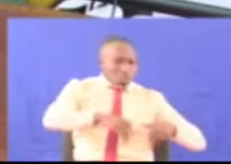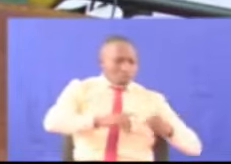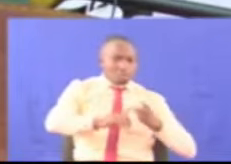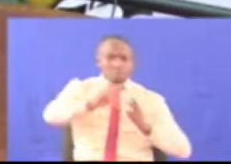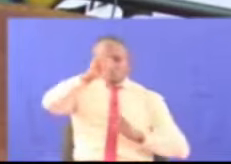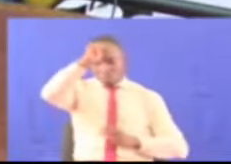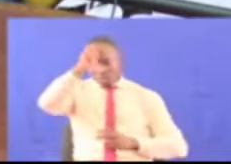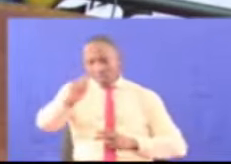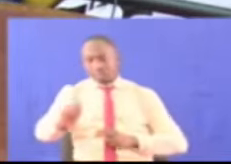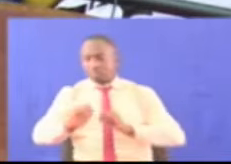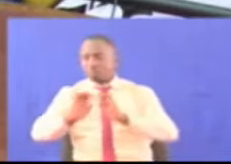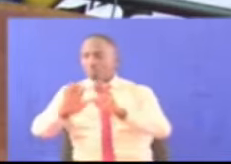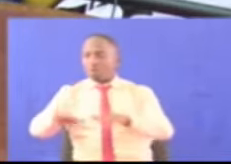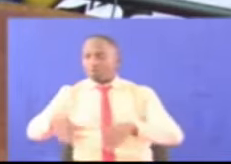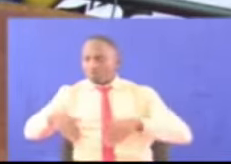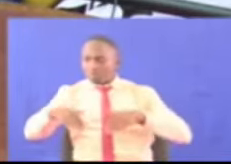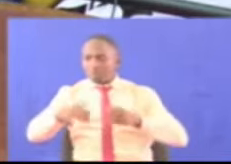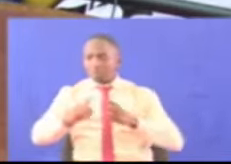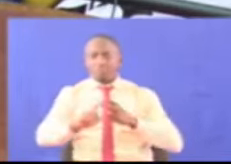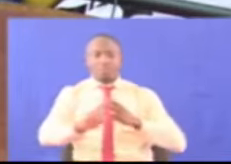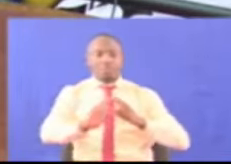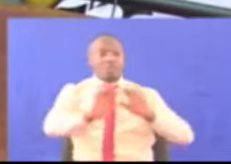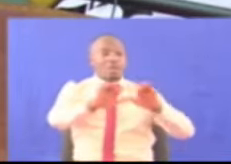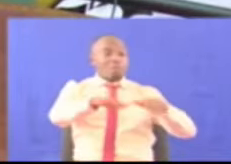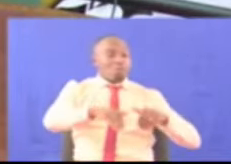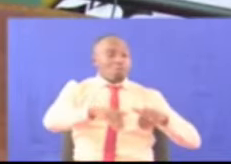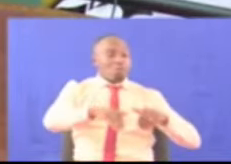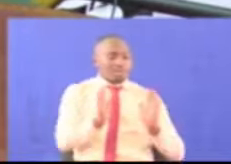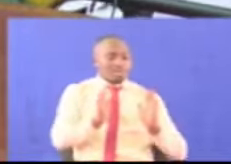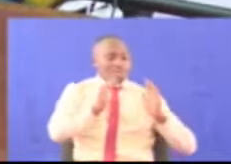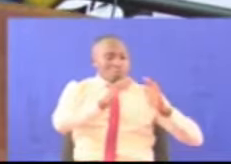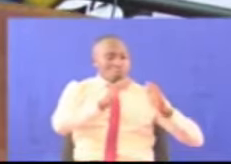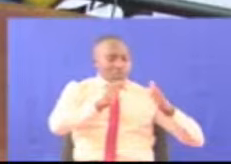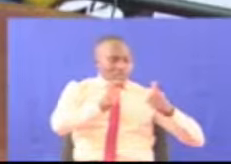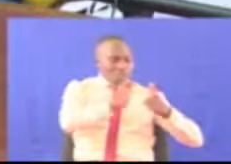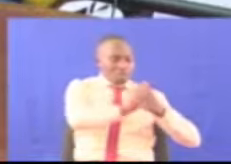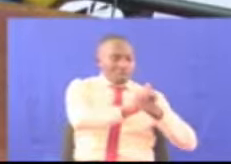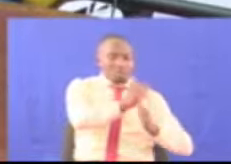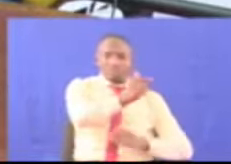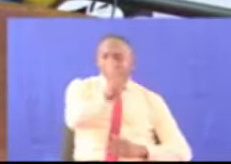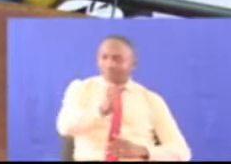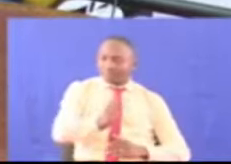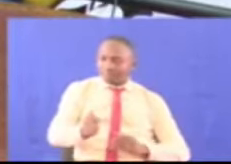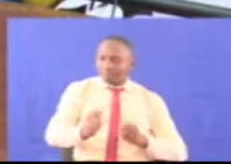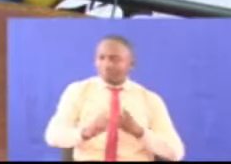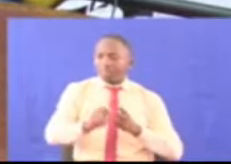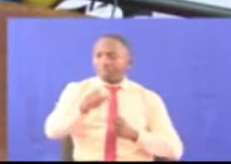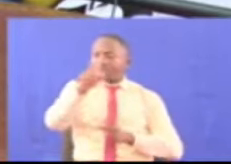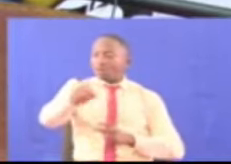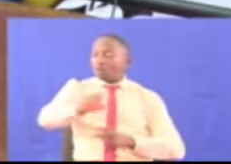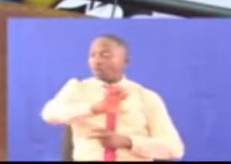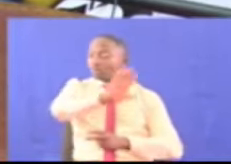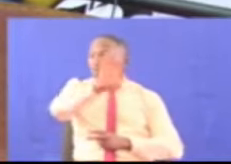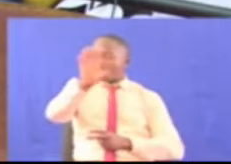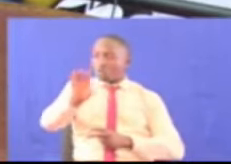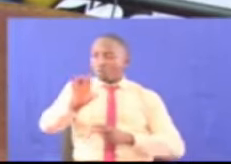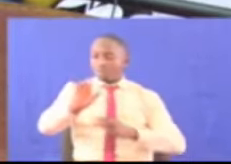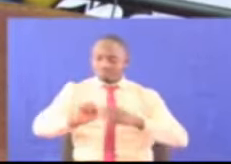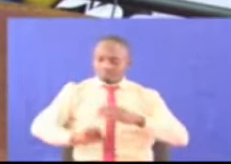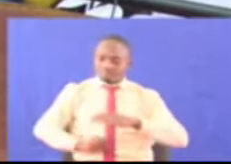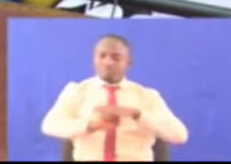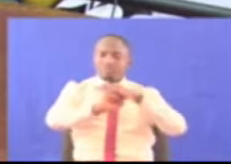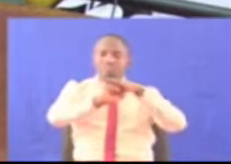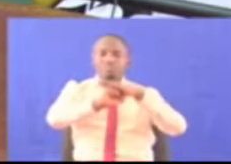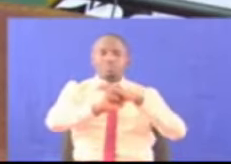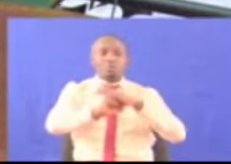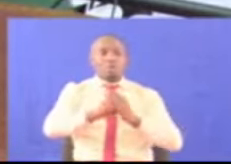Bunge, pamoja na Bunge la Jamhuri ya Muungano wa Tanzania, pamoja na Watanzania wote kwa jumla, katika